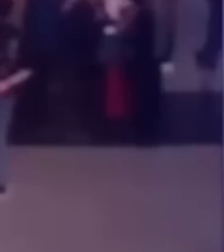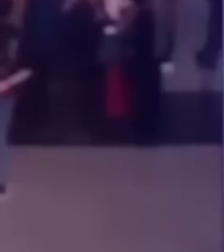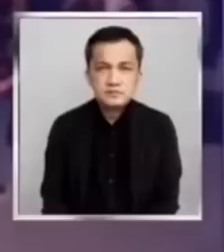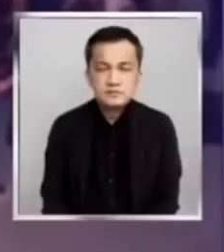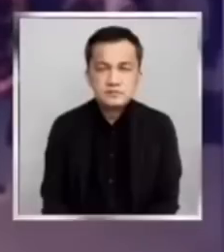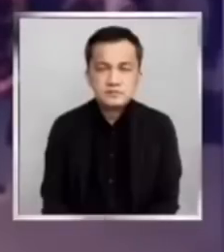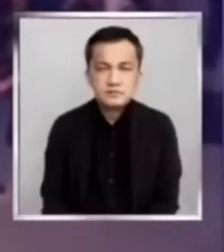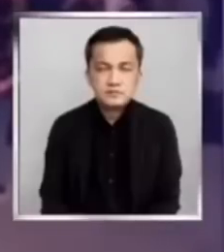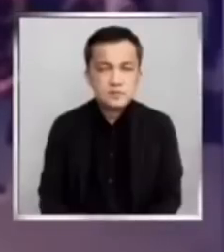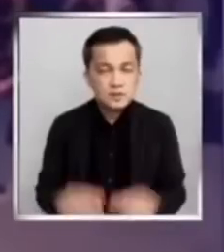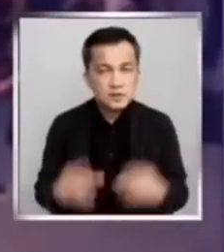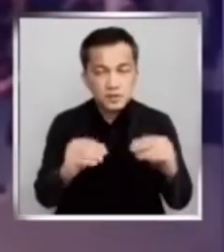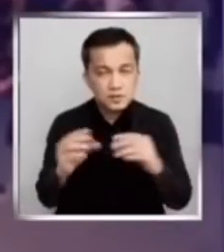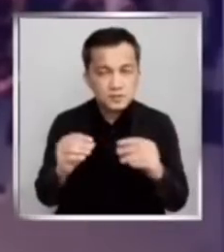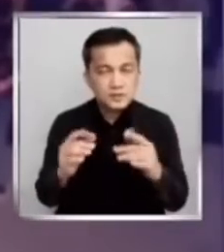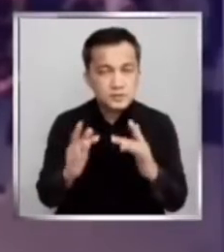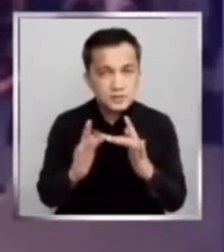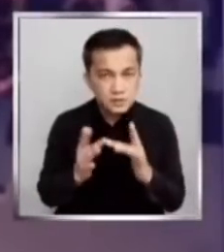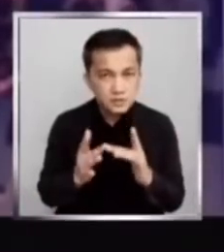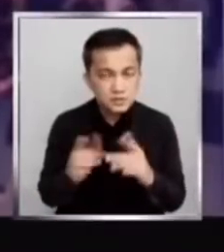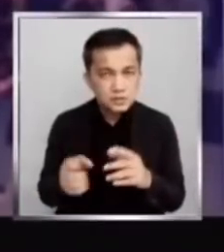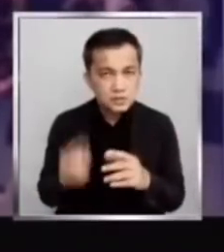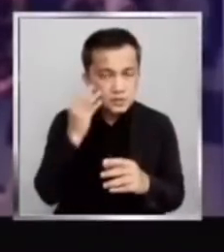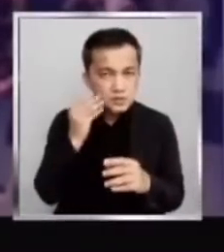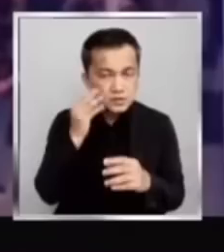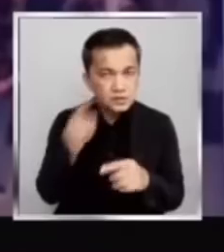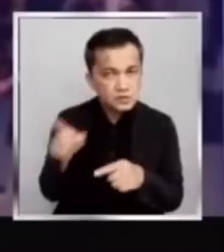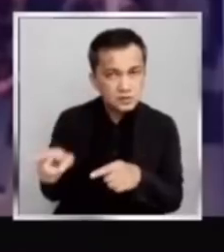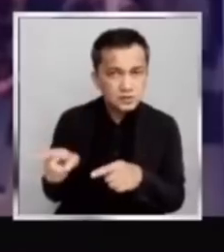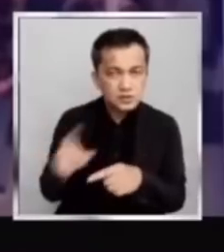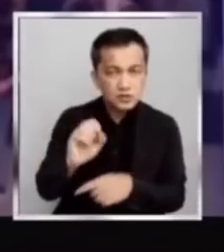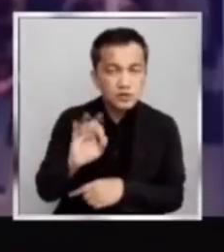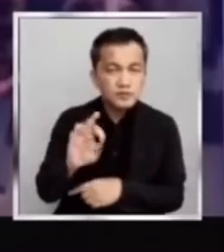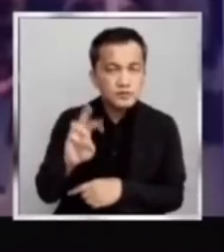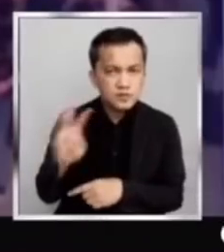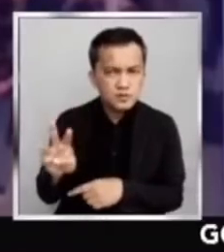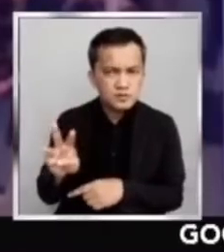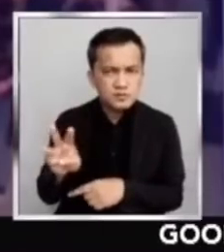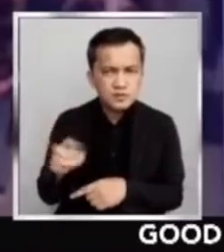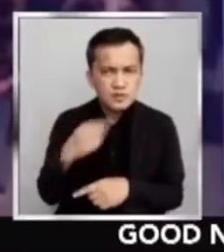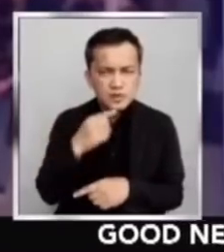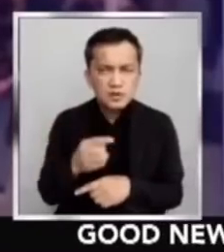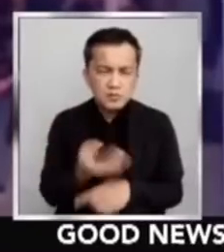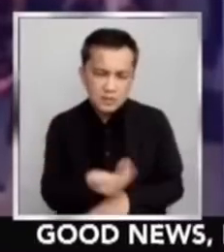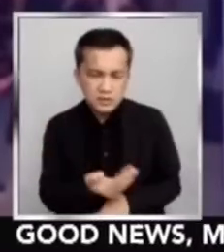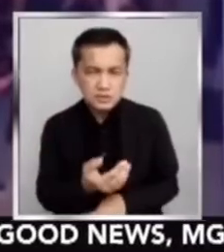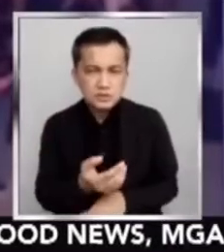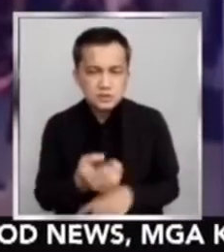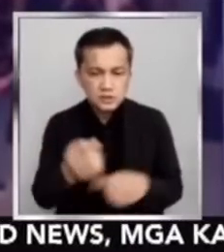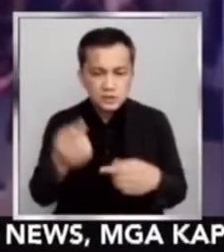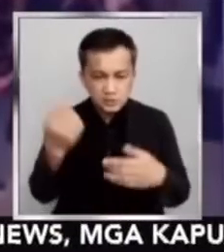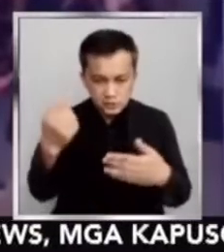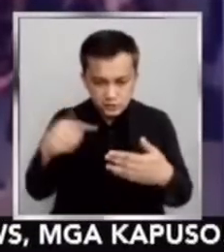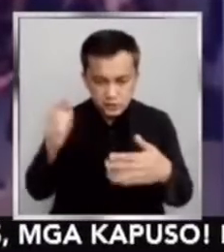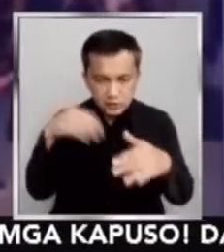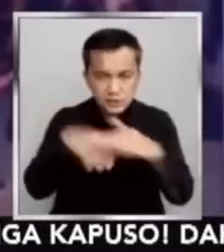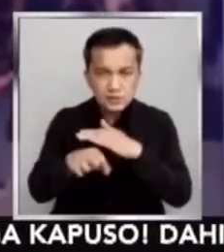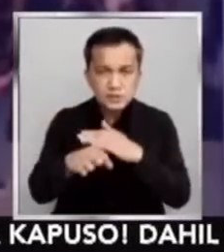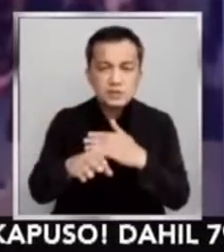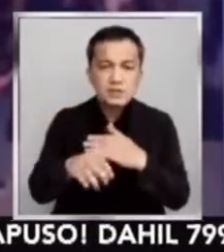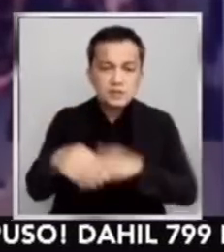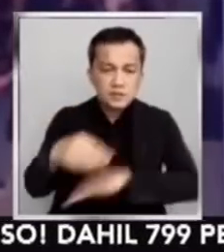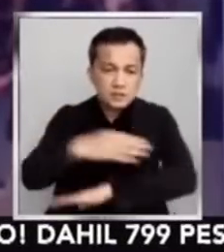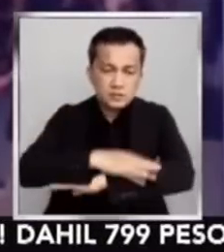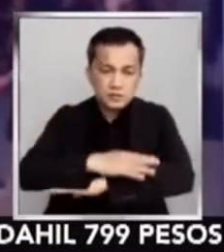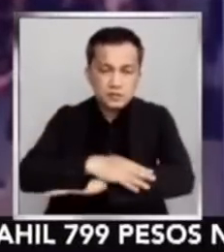Usap-usapan ngayon sa social media ang naranasan umano ng isang OFW na pangingikil sa check-in counter ng isang airline. Ang bayad